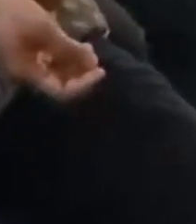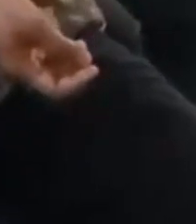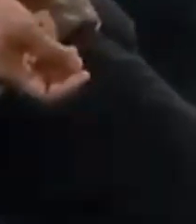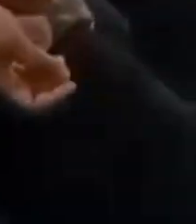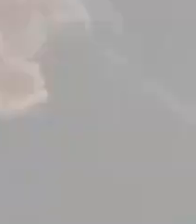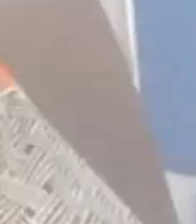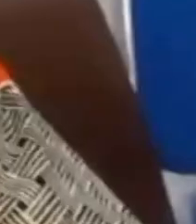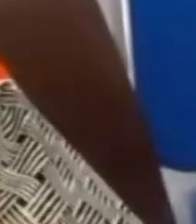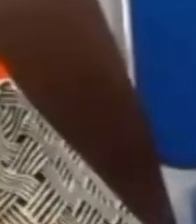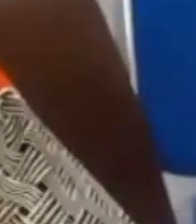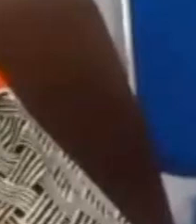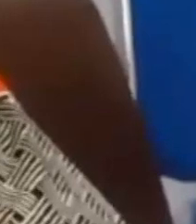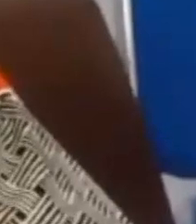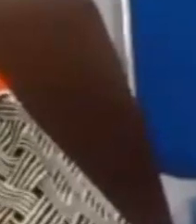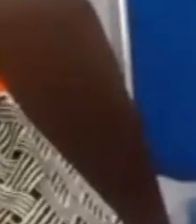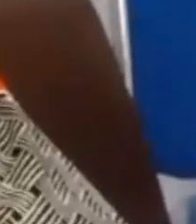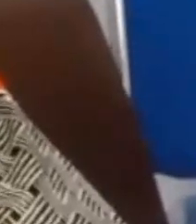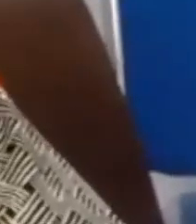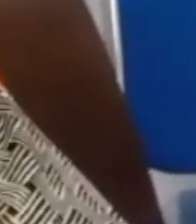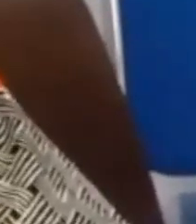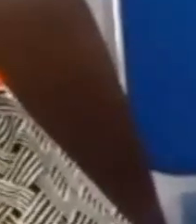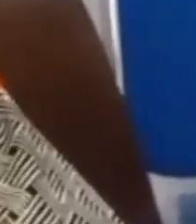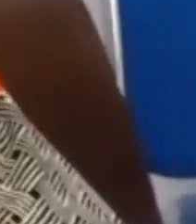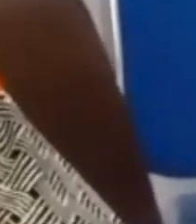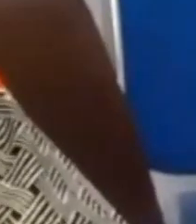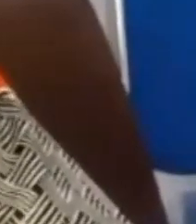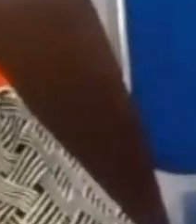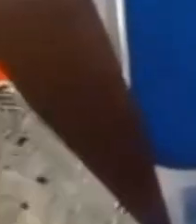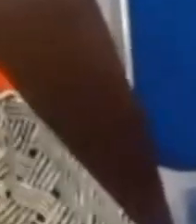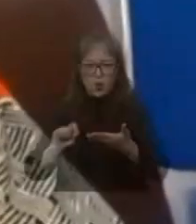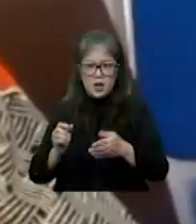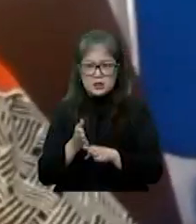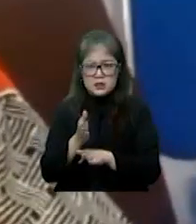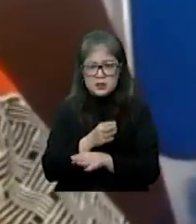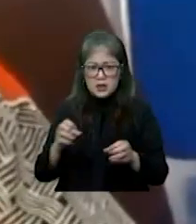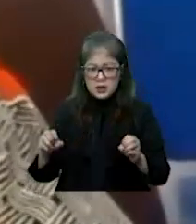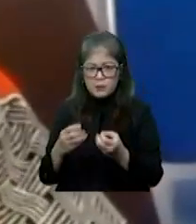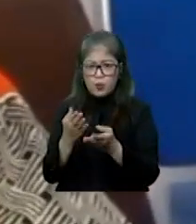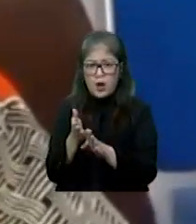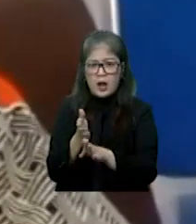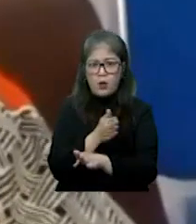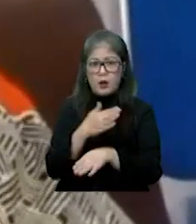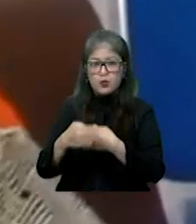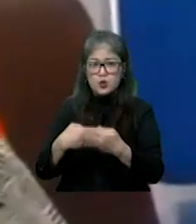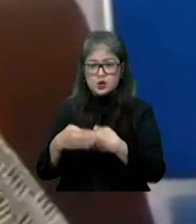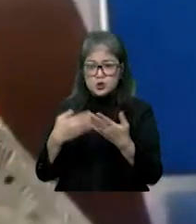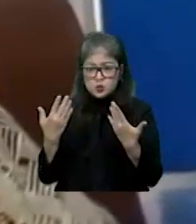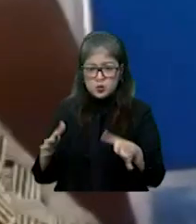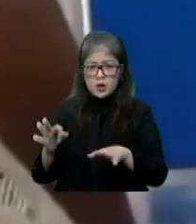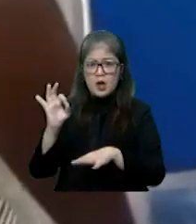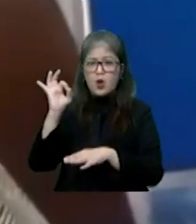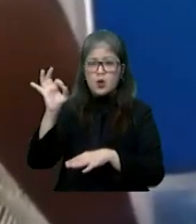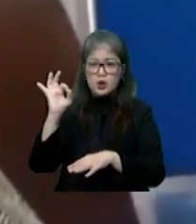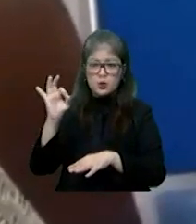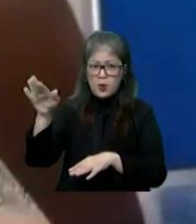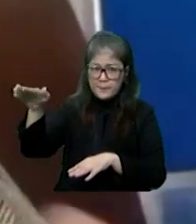sekolah. Alhamdulillah dengan sekolah yang awal itu sudah ditindaklanjuti beneran. Contohnya mungkin salah satunya ngundang orang tua juga ketika dilakukan semacam,